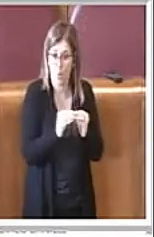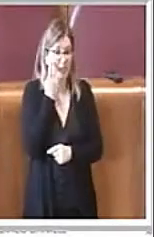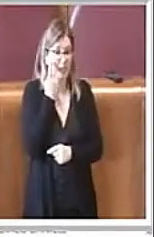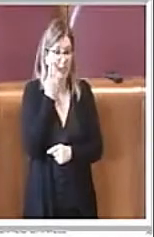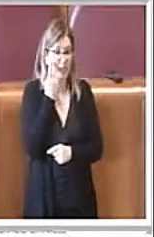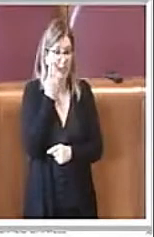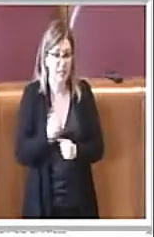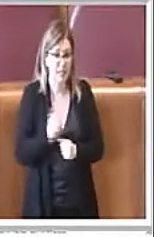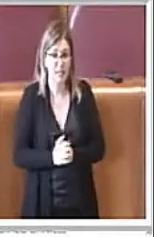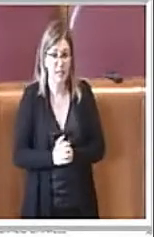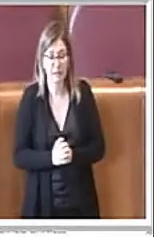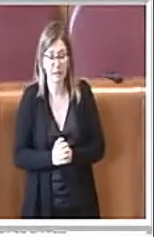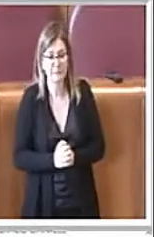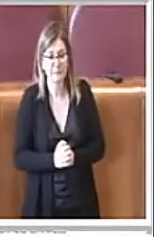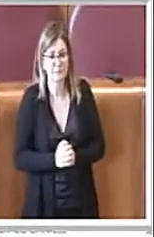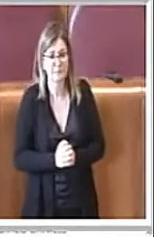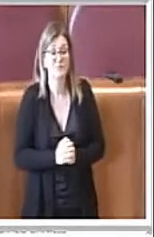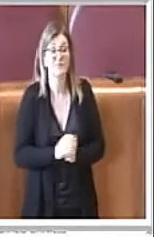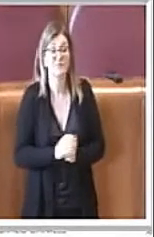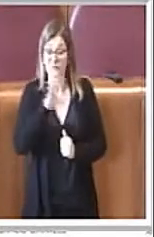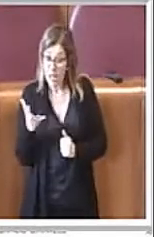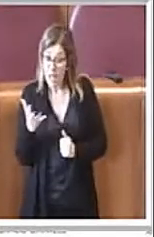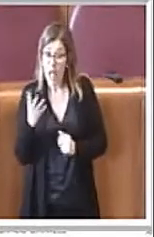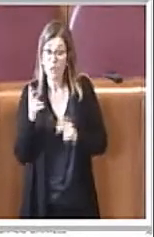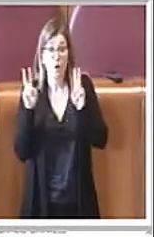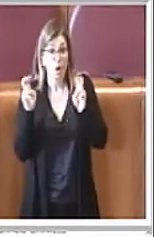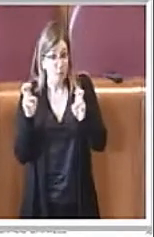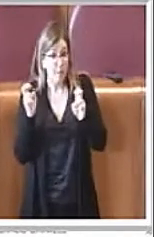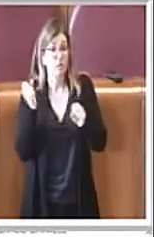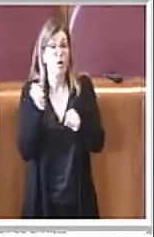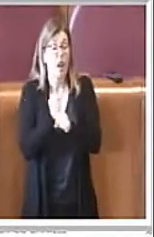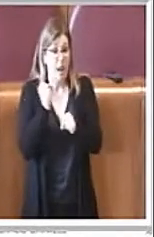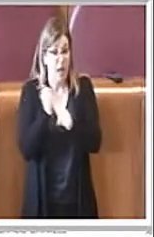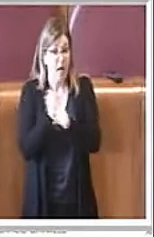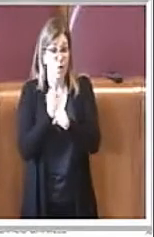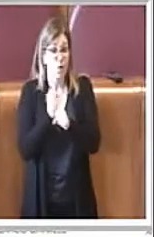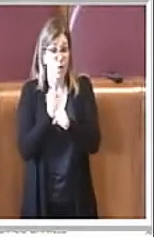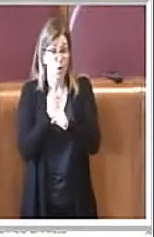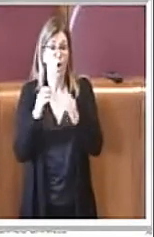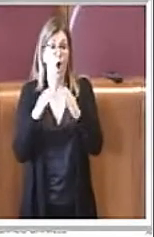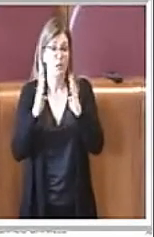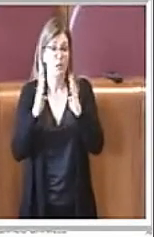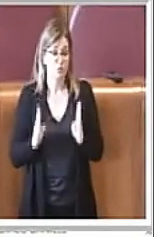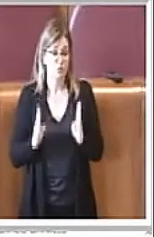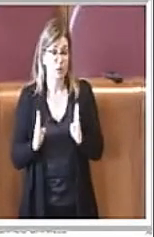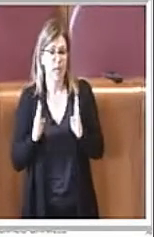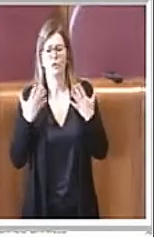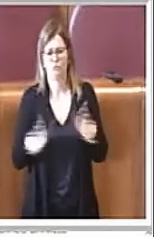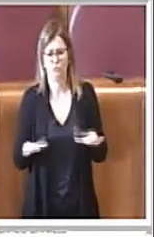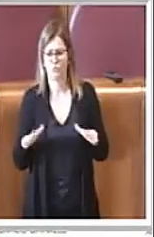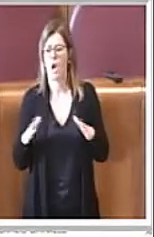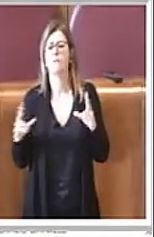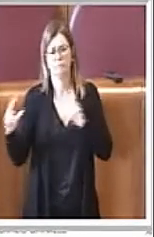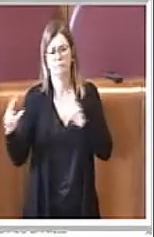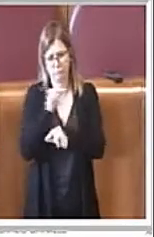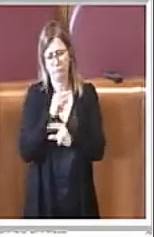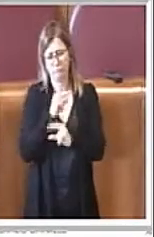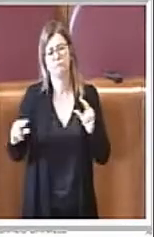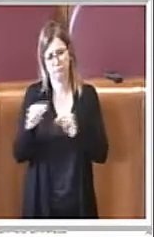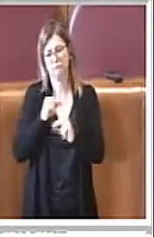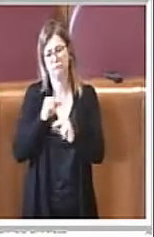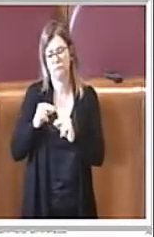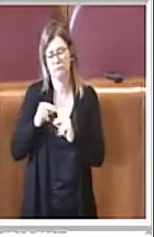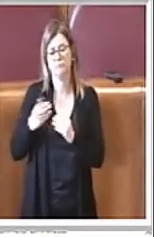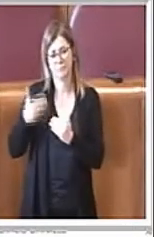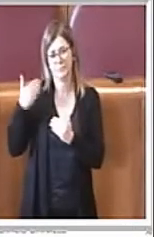Altro elemento, il tema del lavoro agile, sul quale già ci siamo confrontati con gli altri colleghi